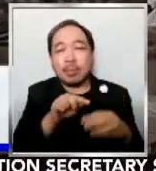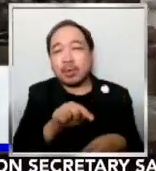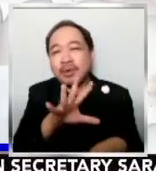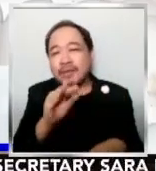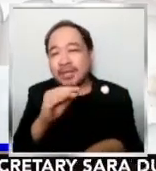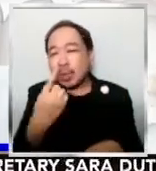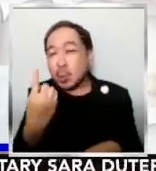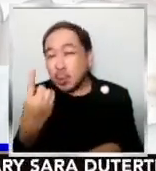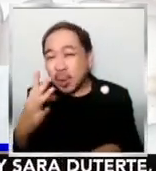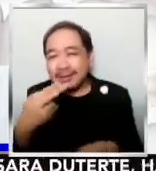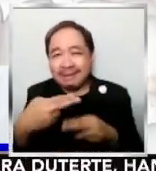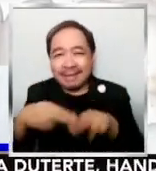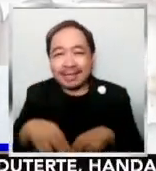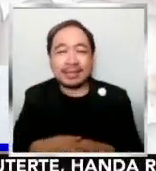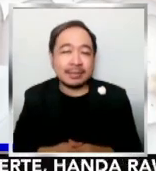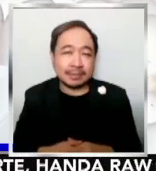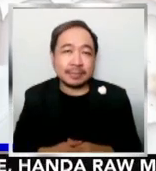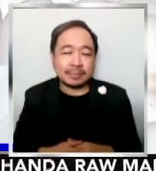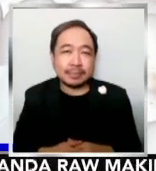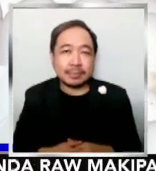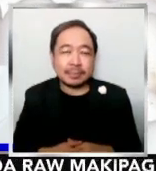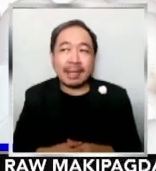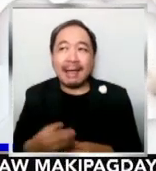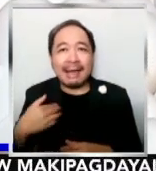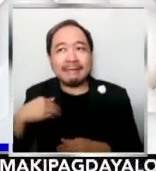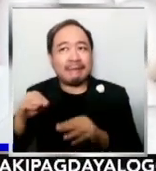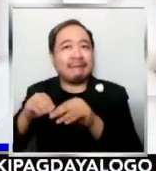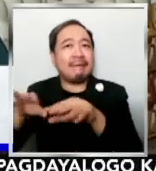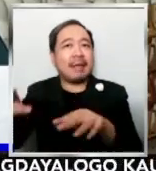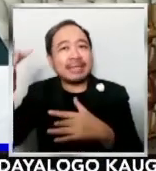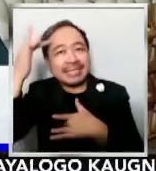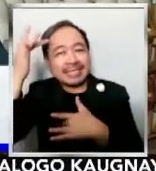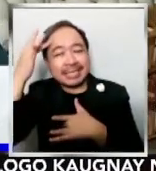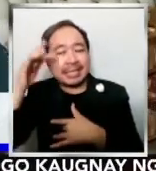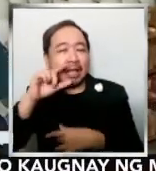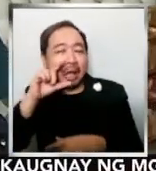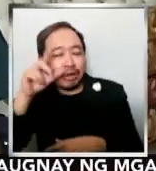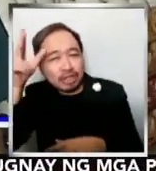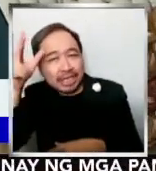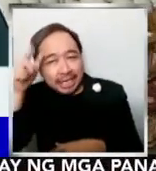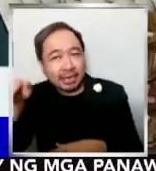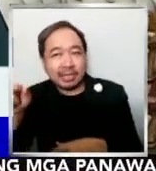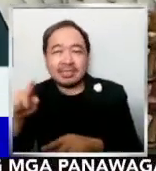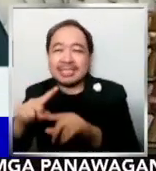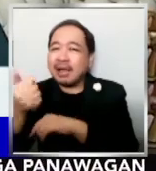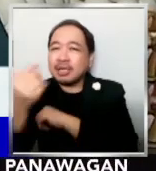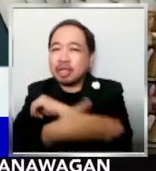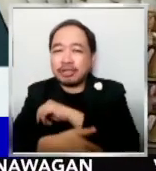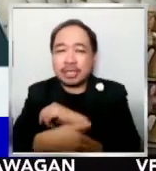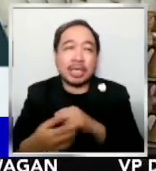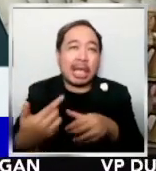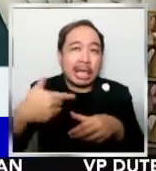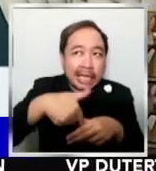piraso. Nagkaroon ng bird flu sa ibang lugar. Tumaas ang gasolina. Marami kasing farm din na nagsara. Yung iba nagsara sa